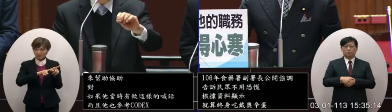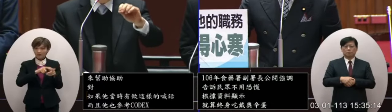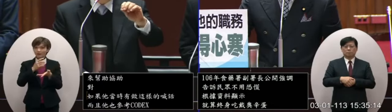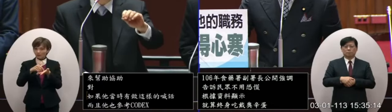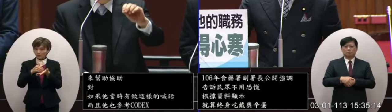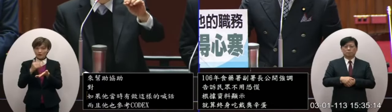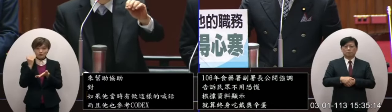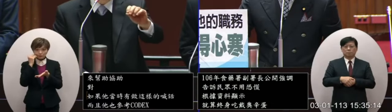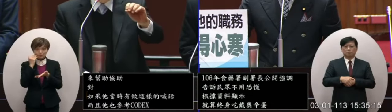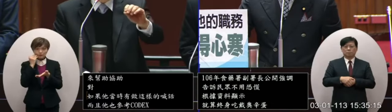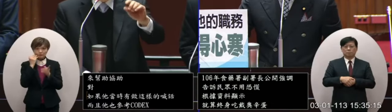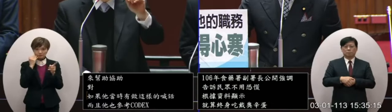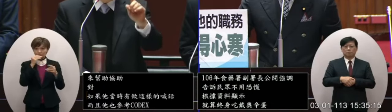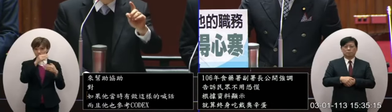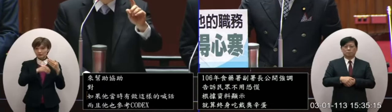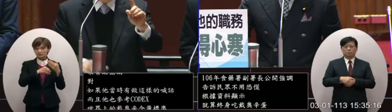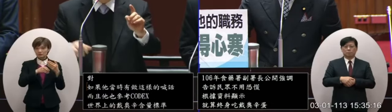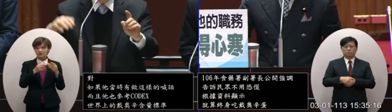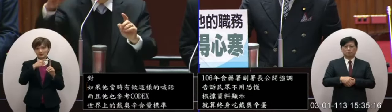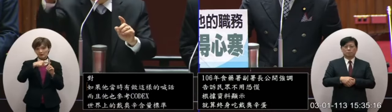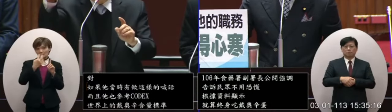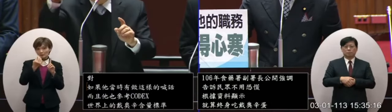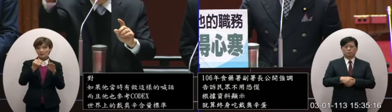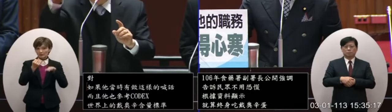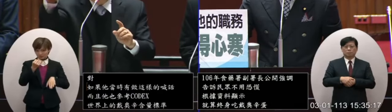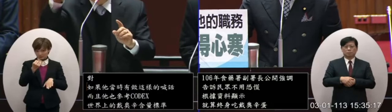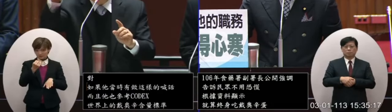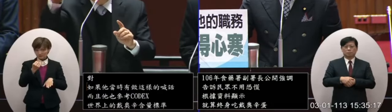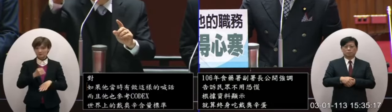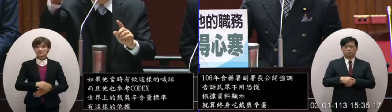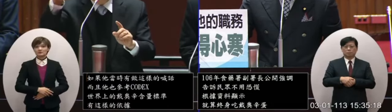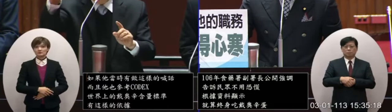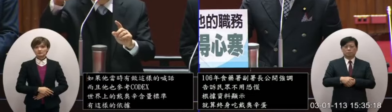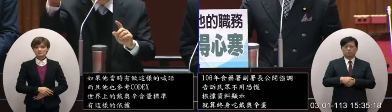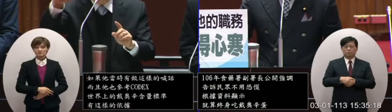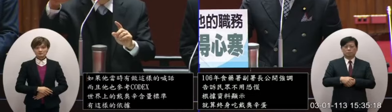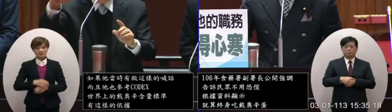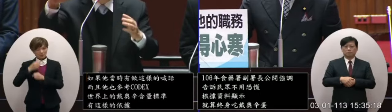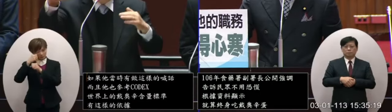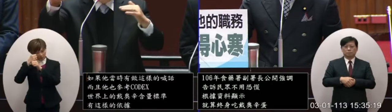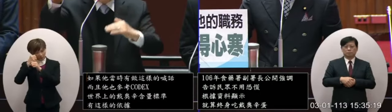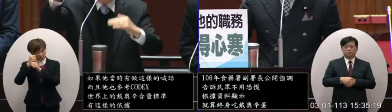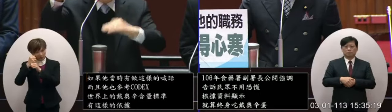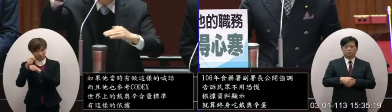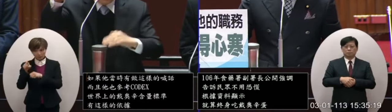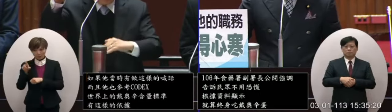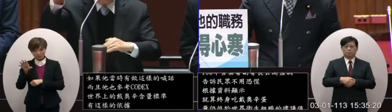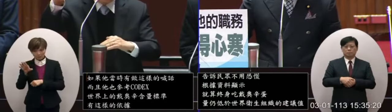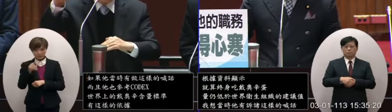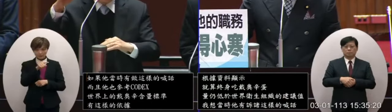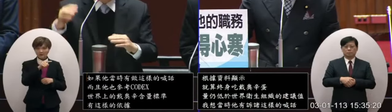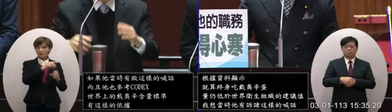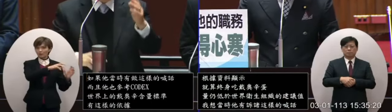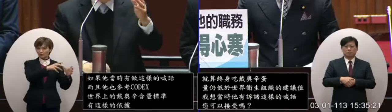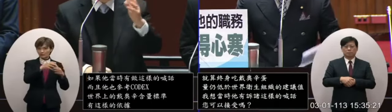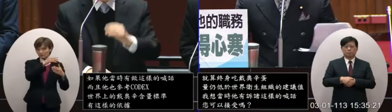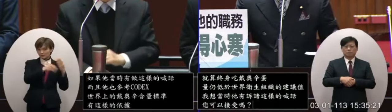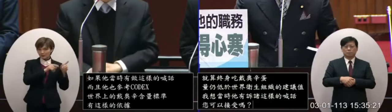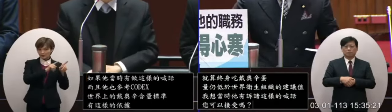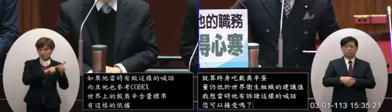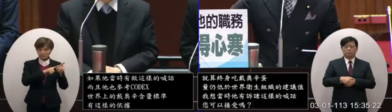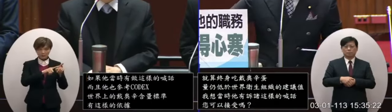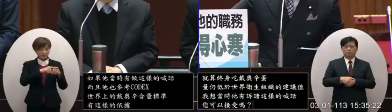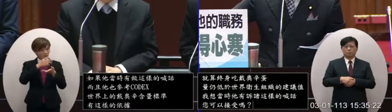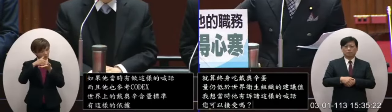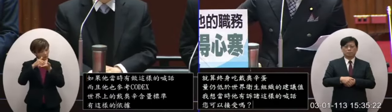有到达 Codex 的标准，检出跟达到这个国际标准是检出的量很低，所以他做这